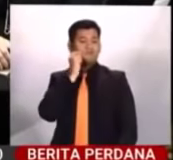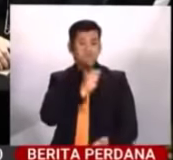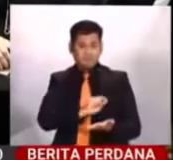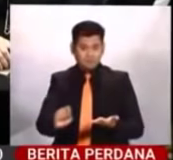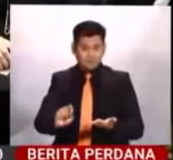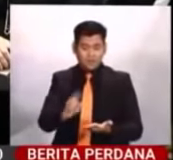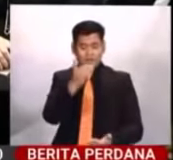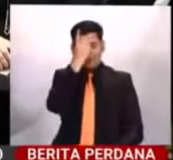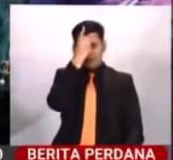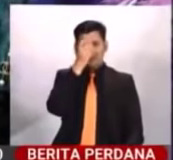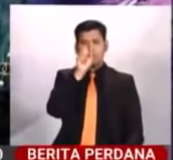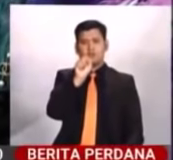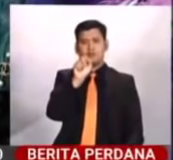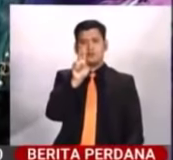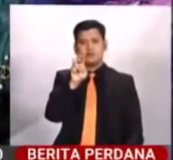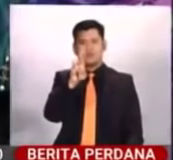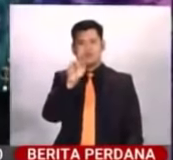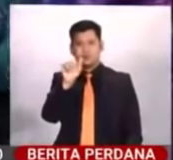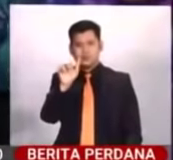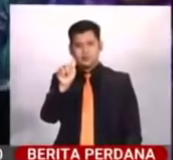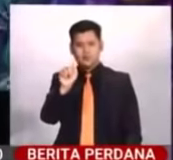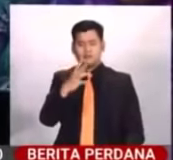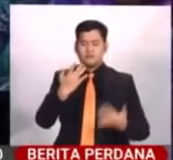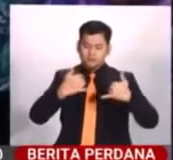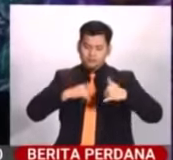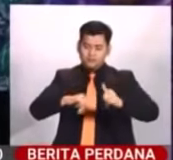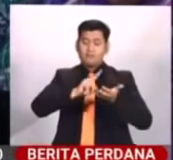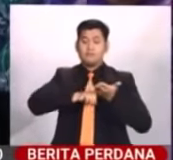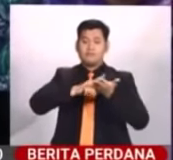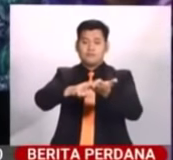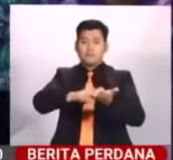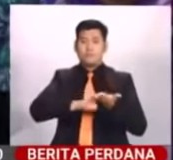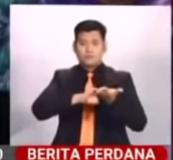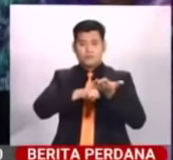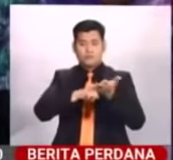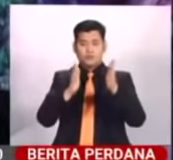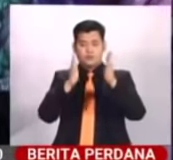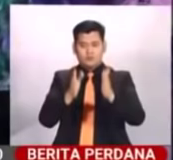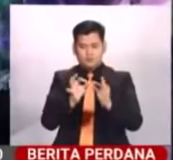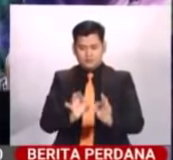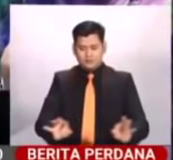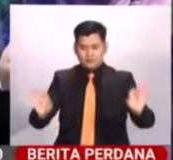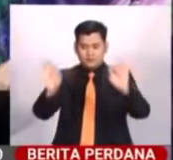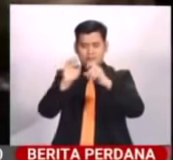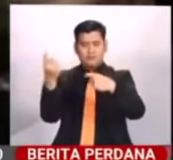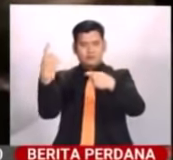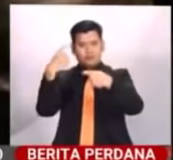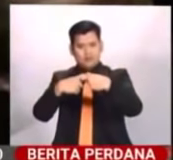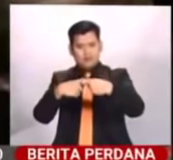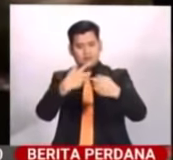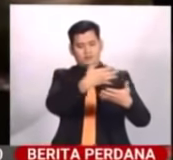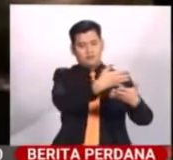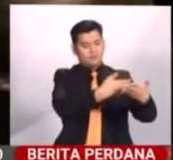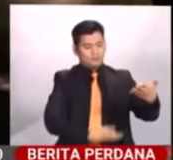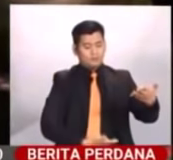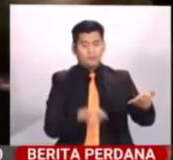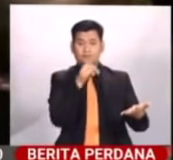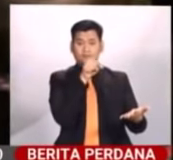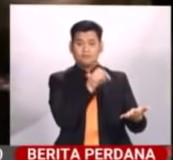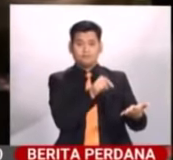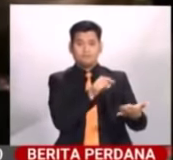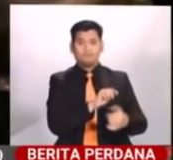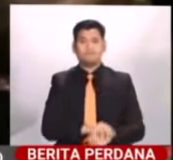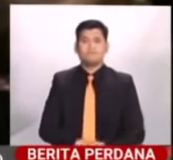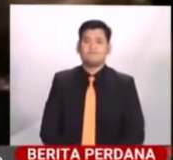Datuk Wan Suraya Wan Muhammad Razi, pihaknya masih berbincang dengan pihak berkepentingan mengenai intipati dokumen tersebut.